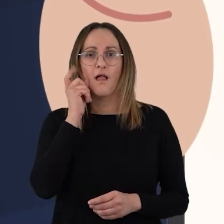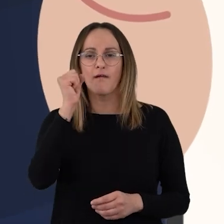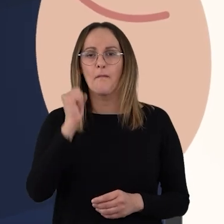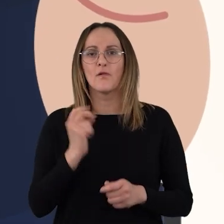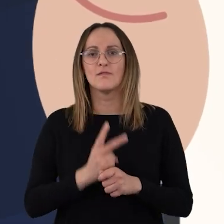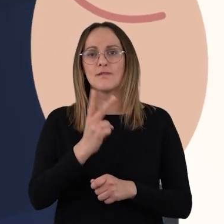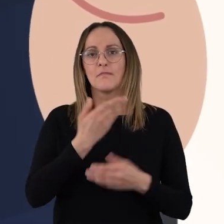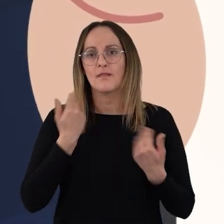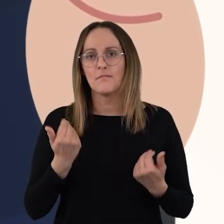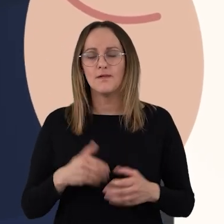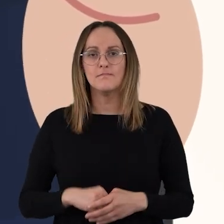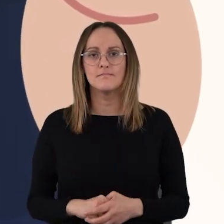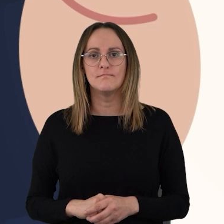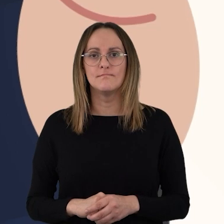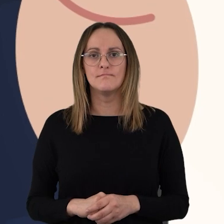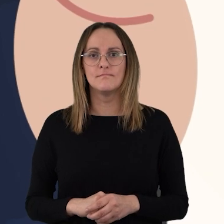Abonent czasowo niedostępny.